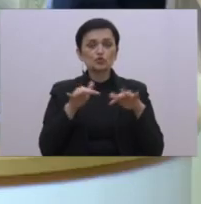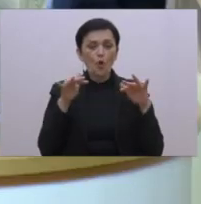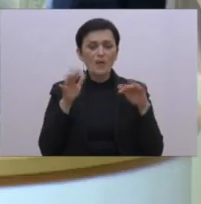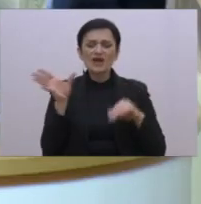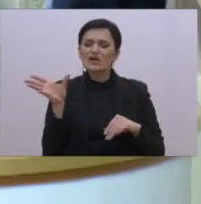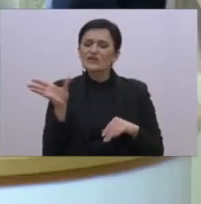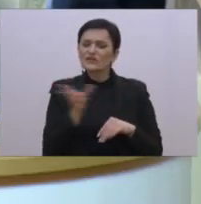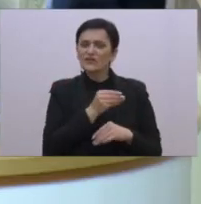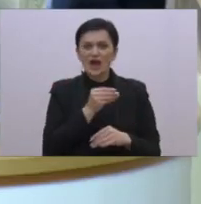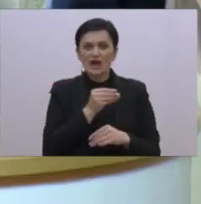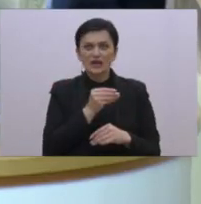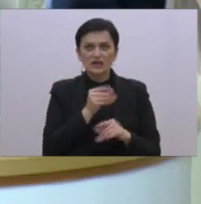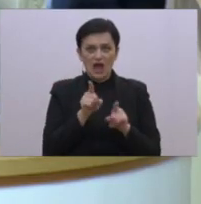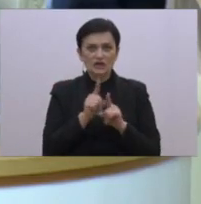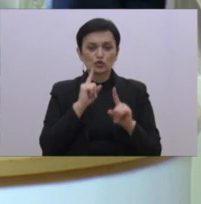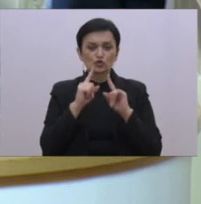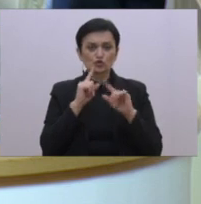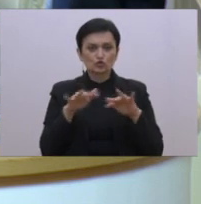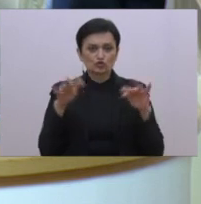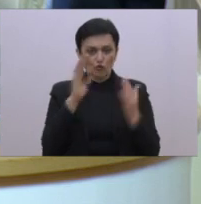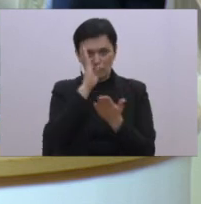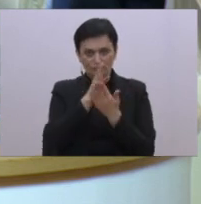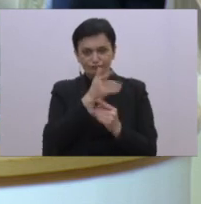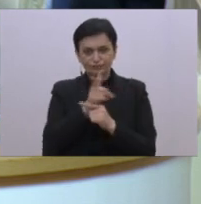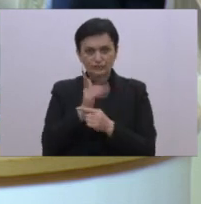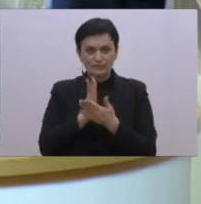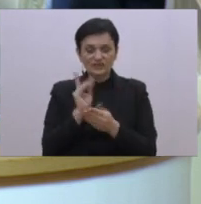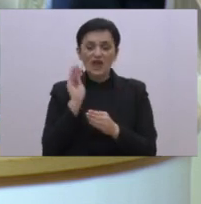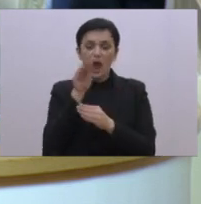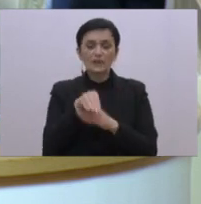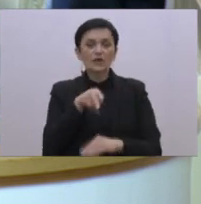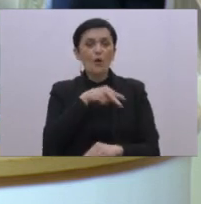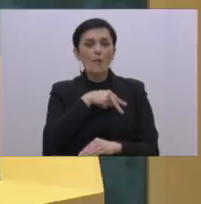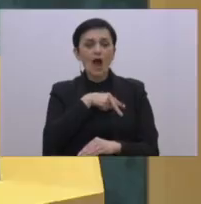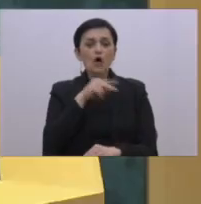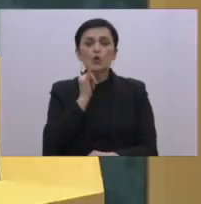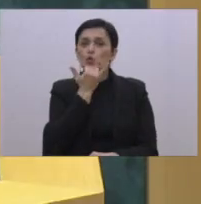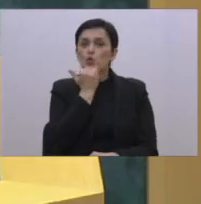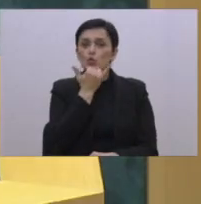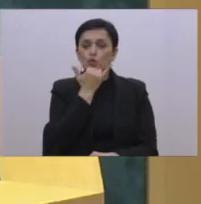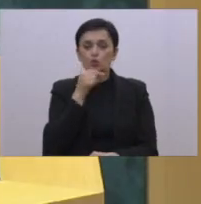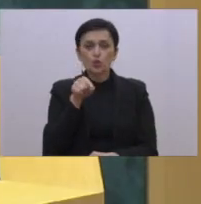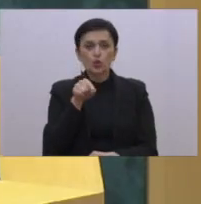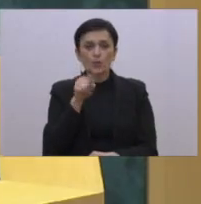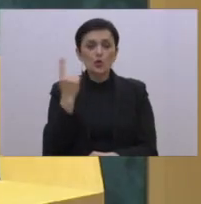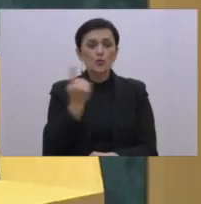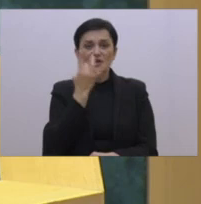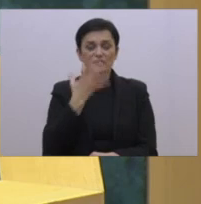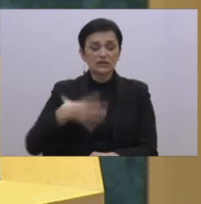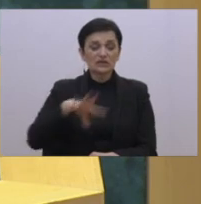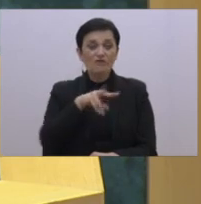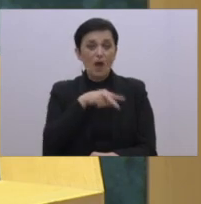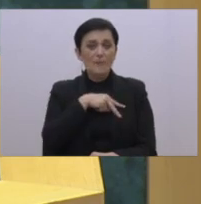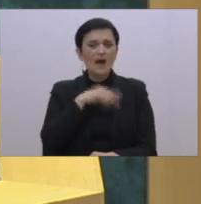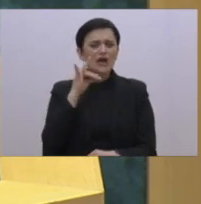ყველა ასეთი სხდომა. ამას ემატება პარლამენტის YouTube არხი, სადაც პირველად საქართველოს